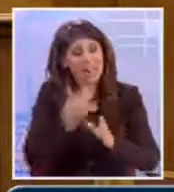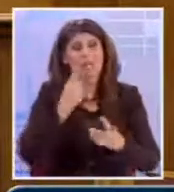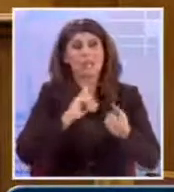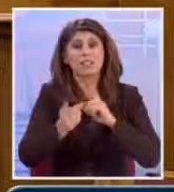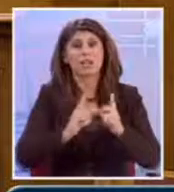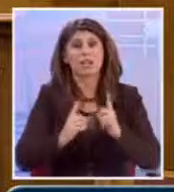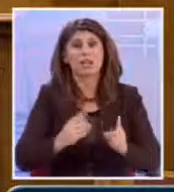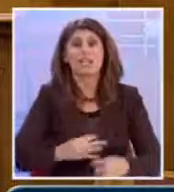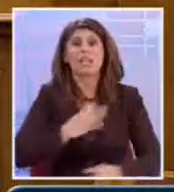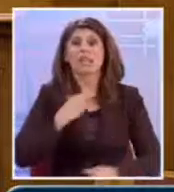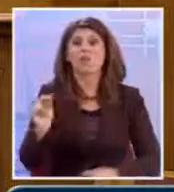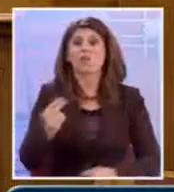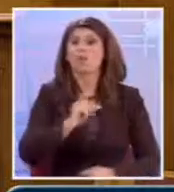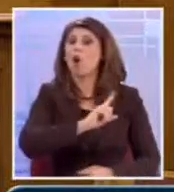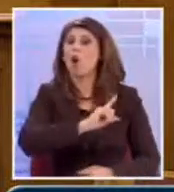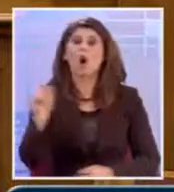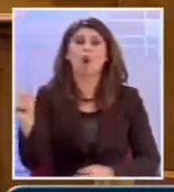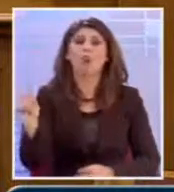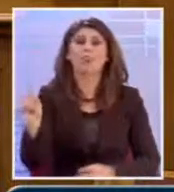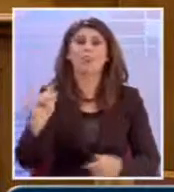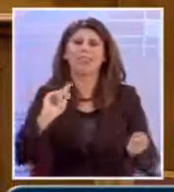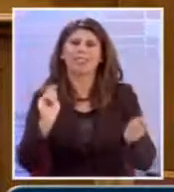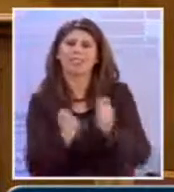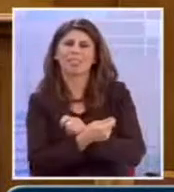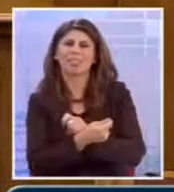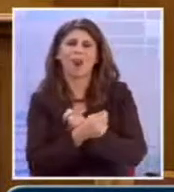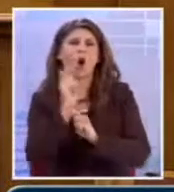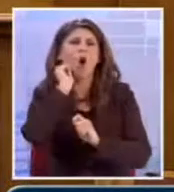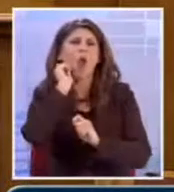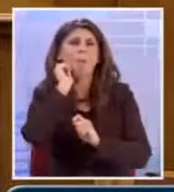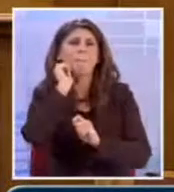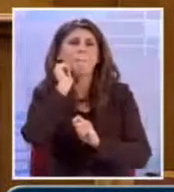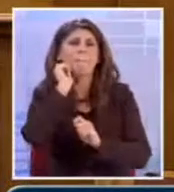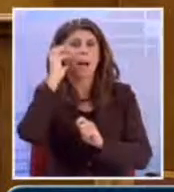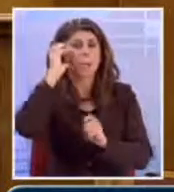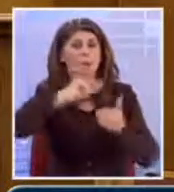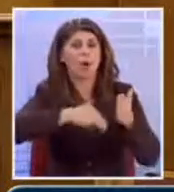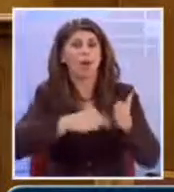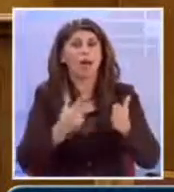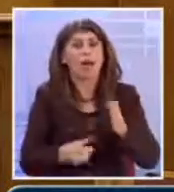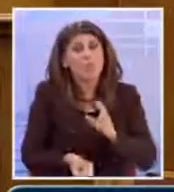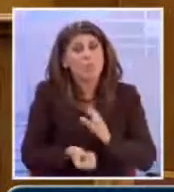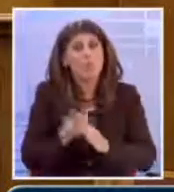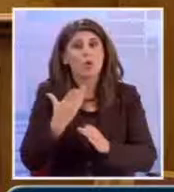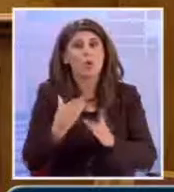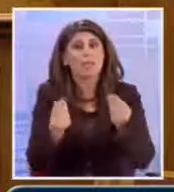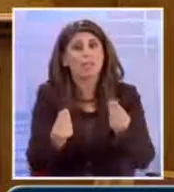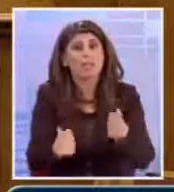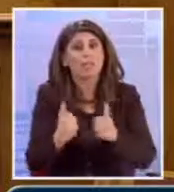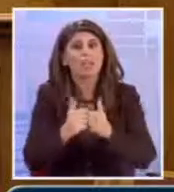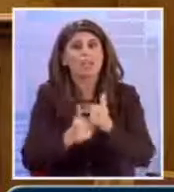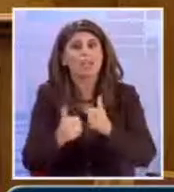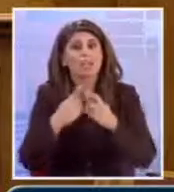Μια νέα συμφωνία, κύριοι βουλευτές, όχι ως μετονομασία του μνημονίου, αλλά ως μια νέα ποιοτικά και δομικά